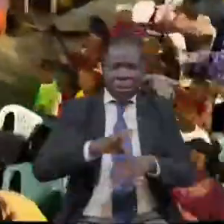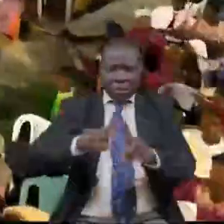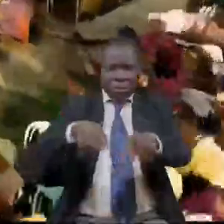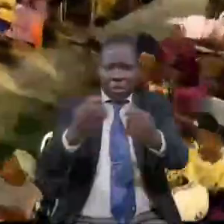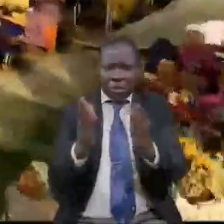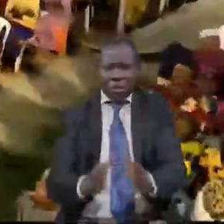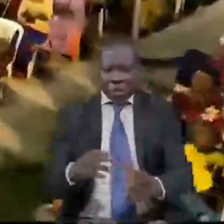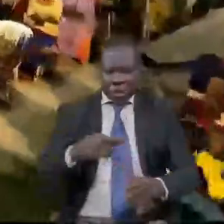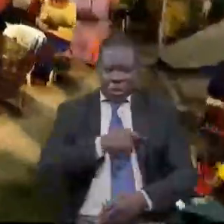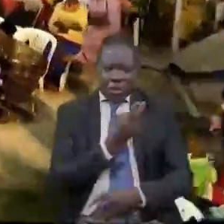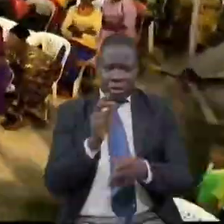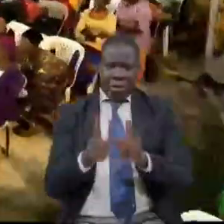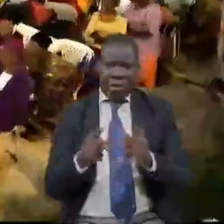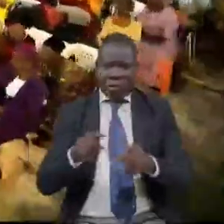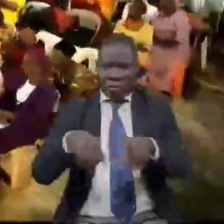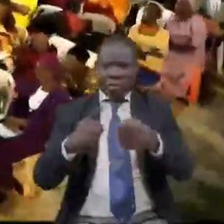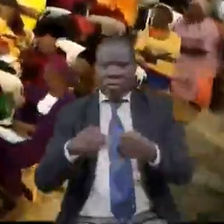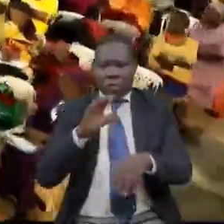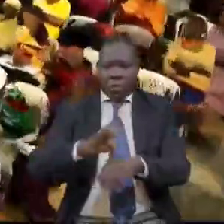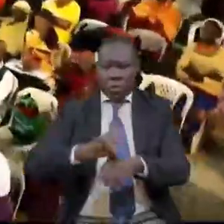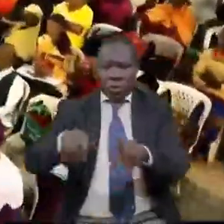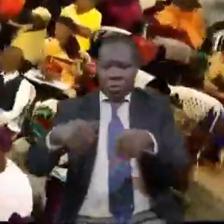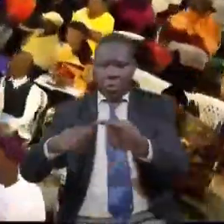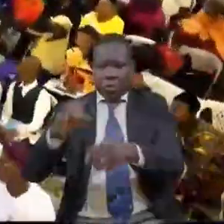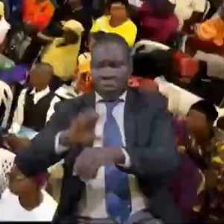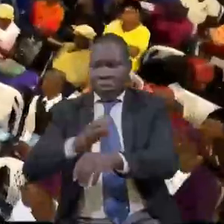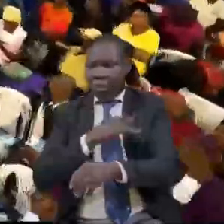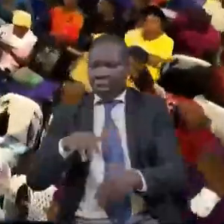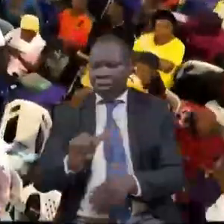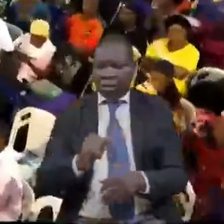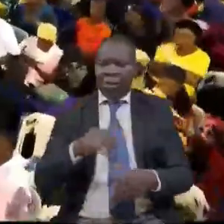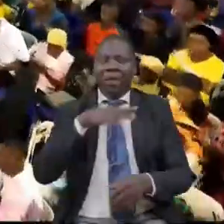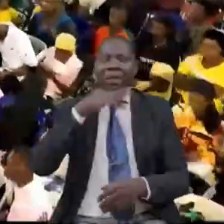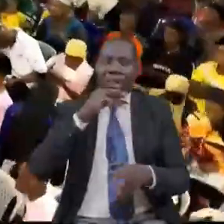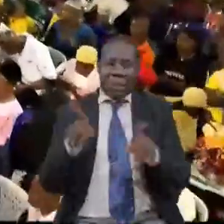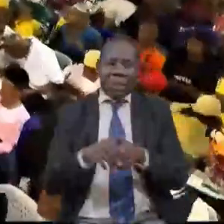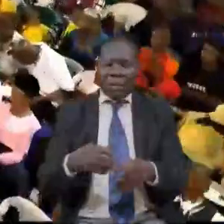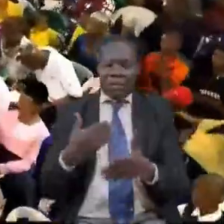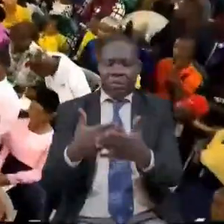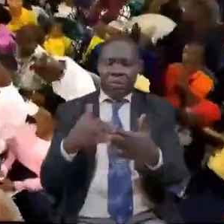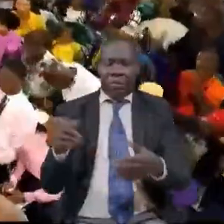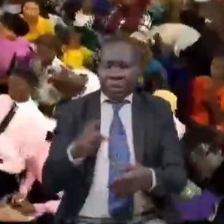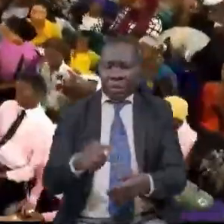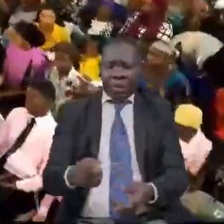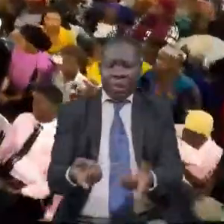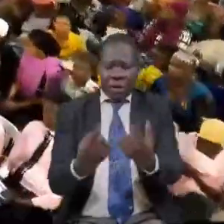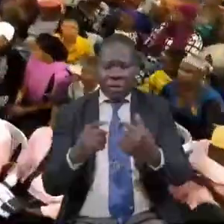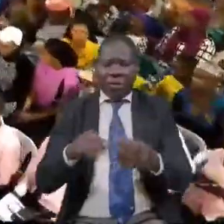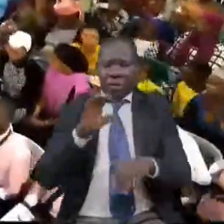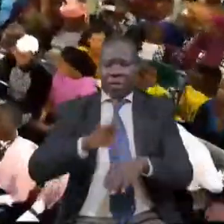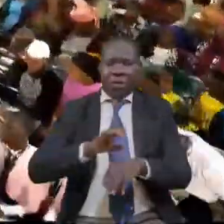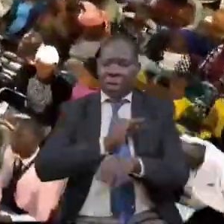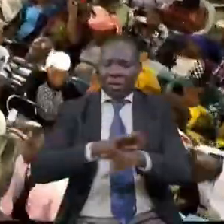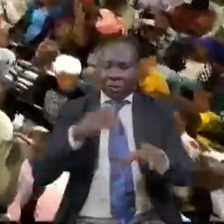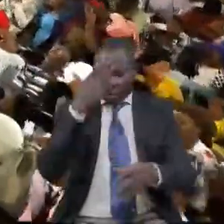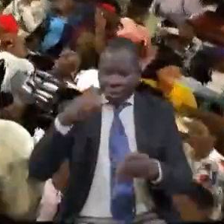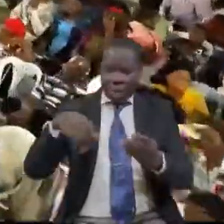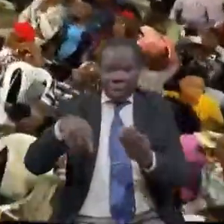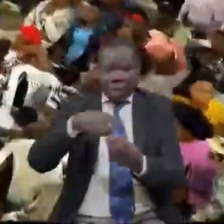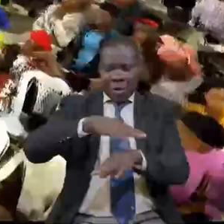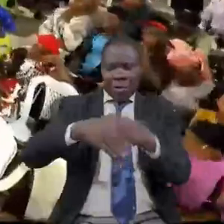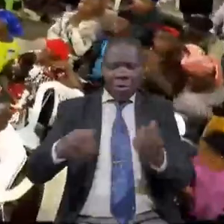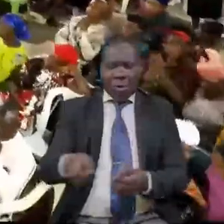l'église, mais ils sont aussi sales qu'il l'était avant d'aller à l'église. Moi, je ne connais